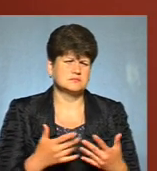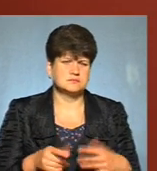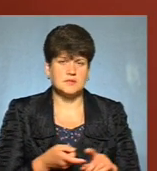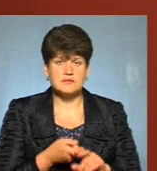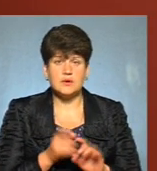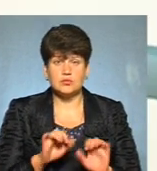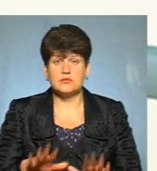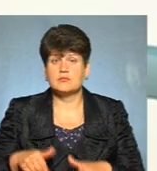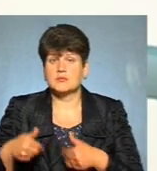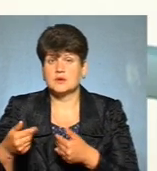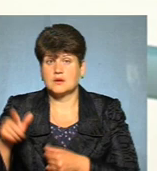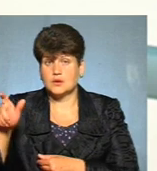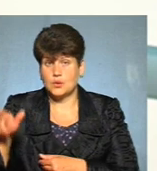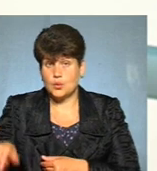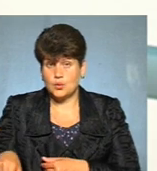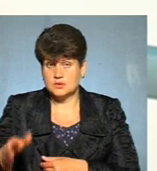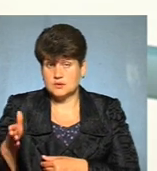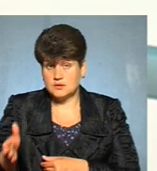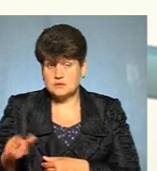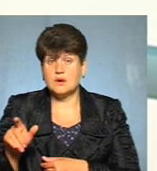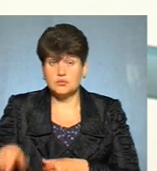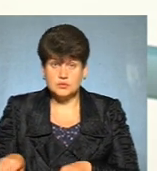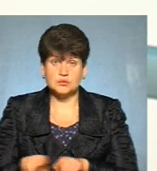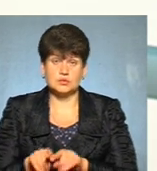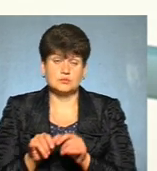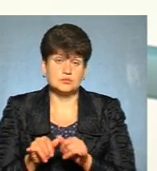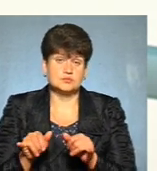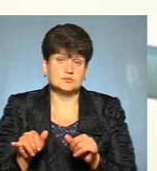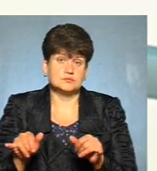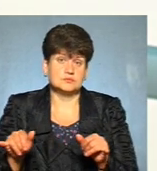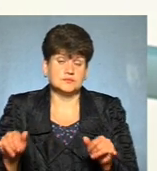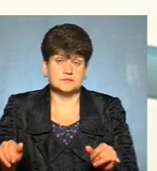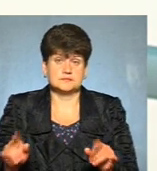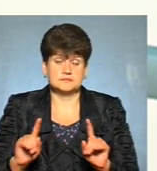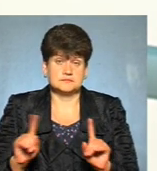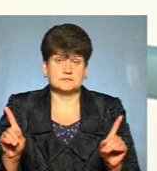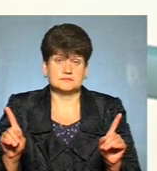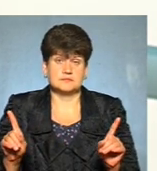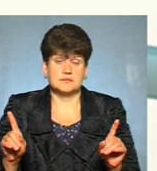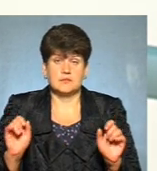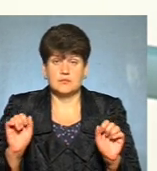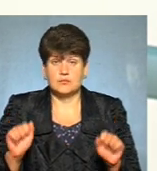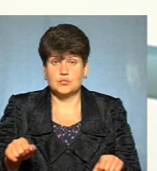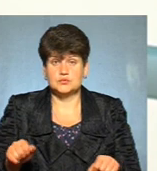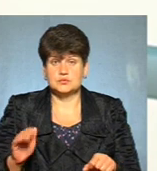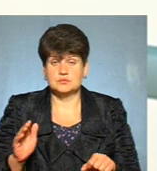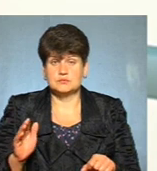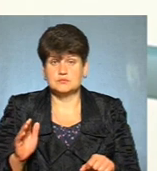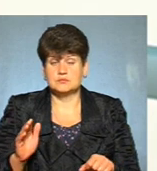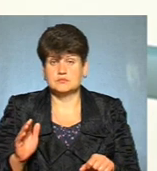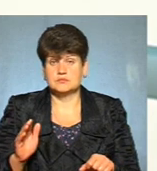їх людині, і у людини теж може розвинутися коморбідний стан. Тобто людина одночасно буде